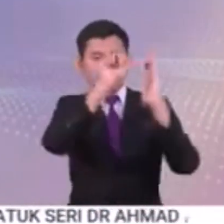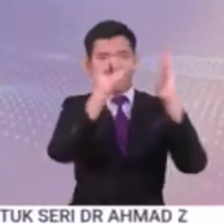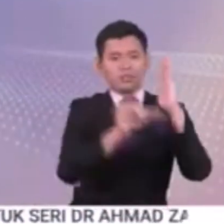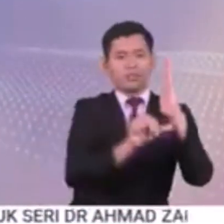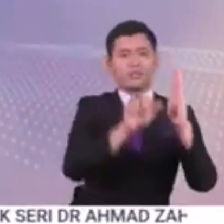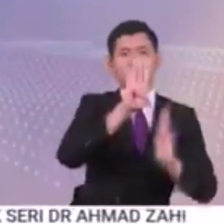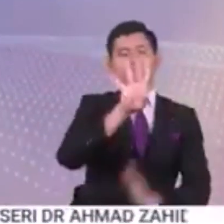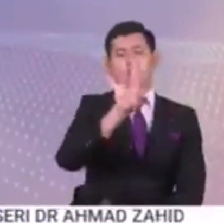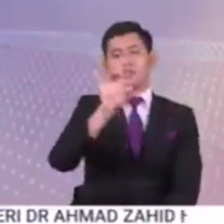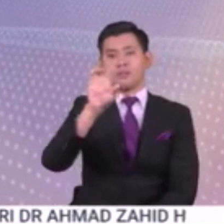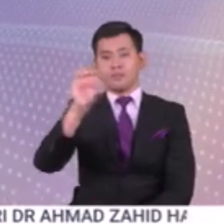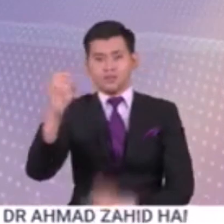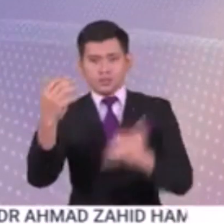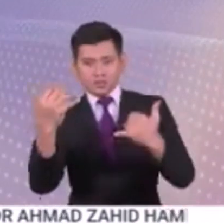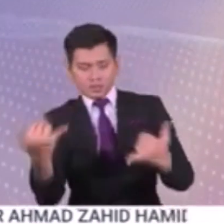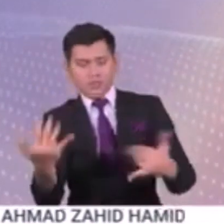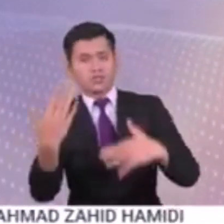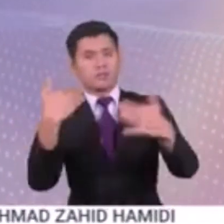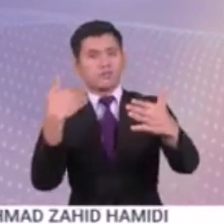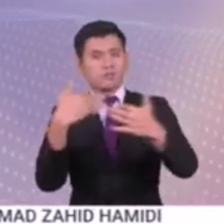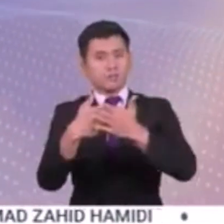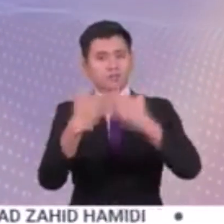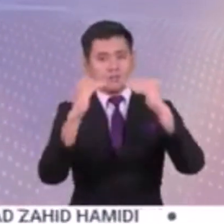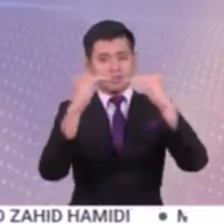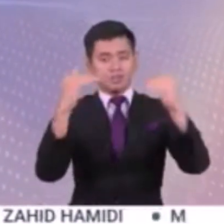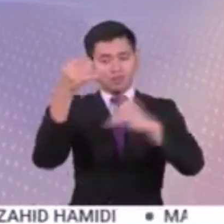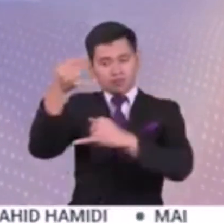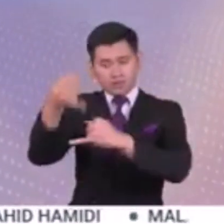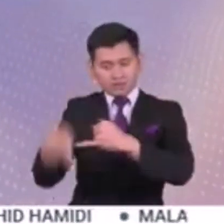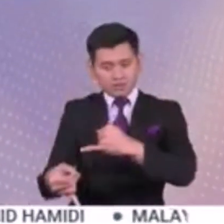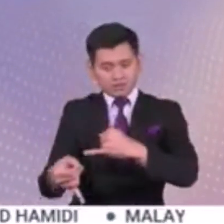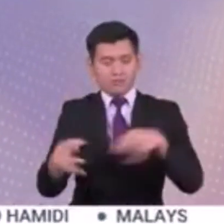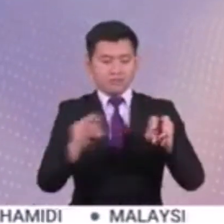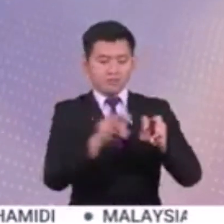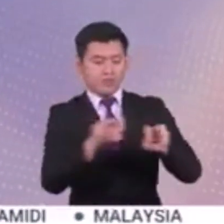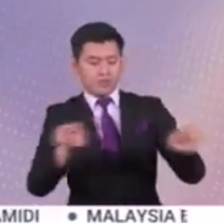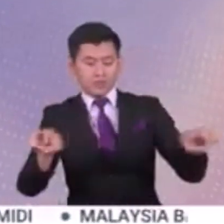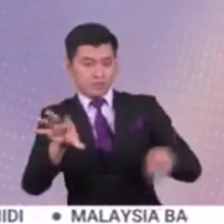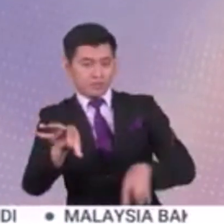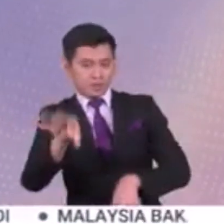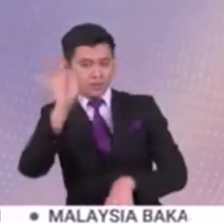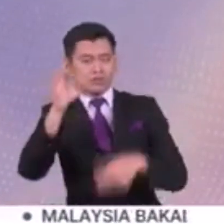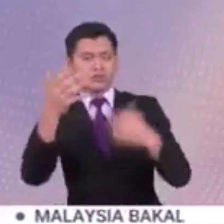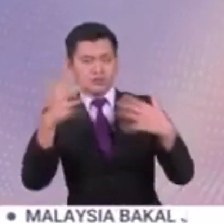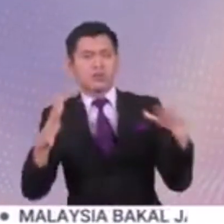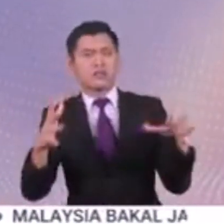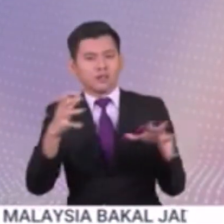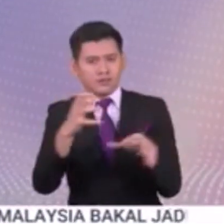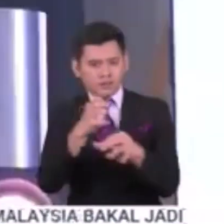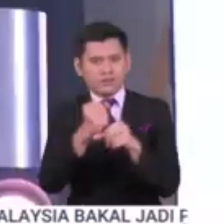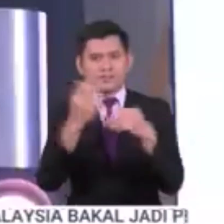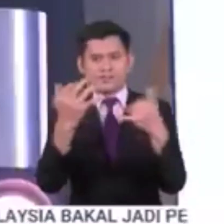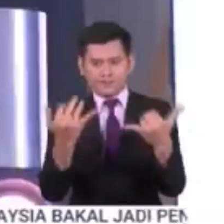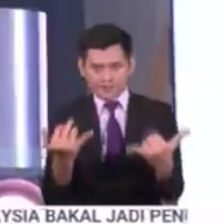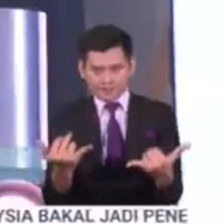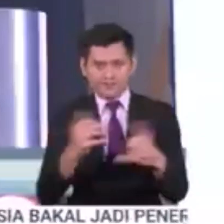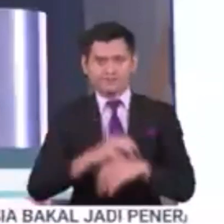di peringkat akhir. Kelulusan mendapatkan penjawatan ahli panel tribunal tersebut telah diperoleh.